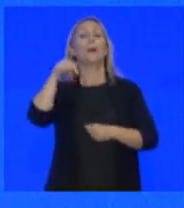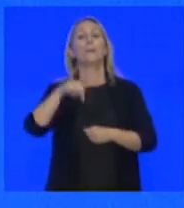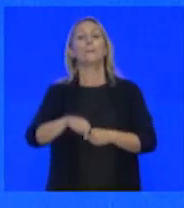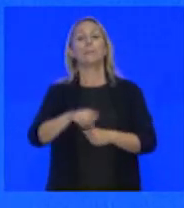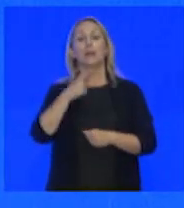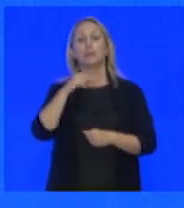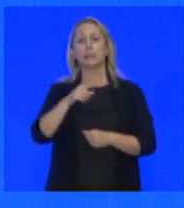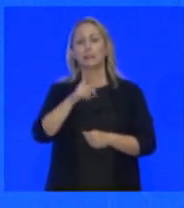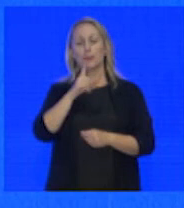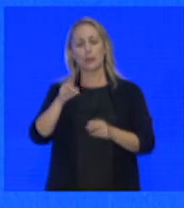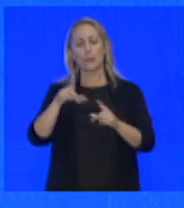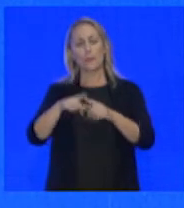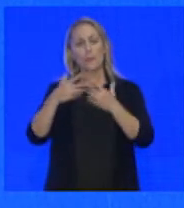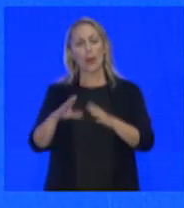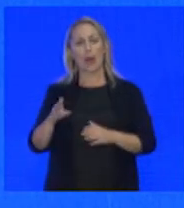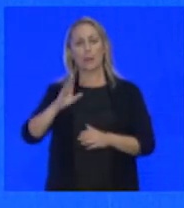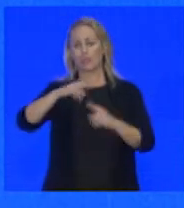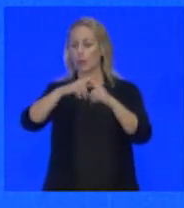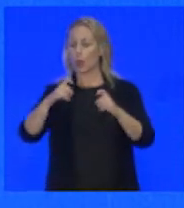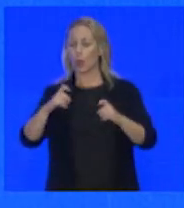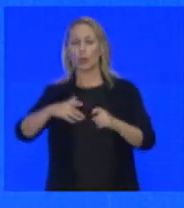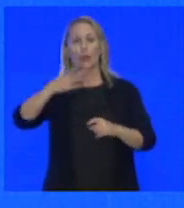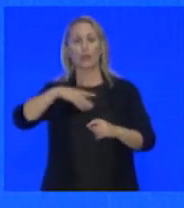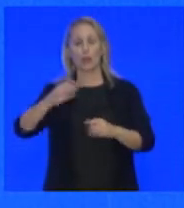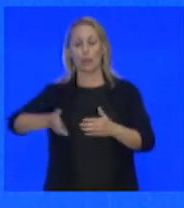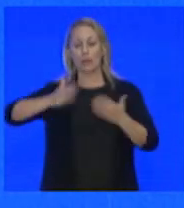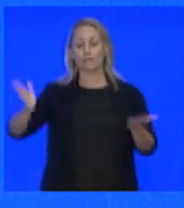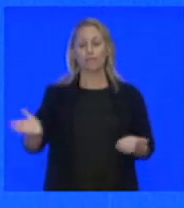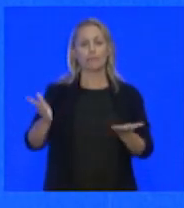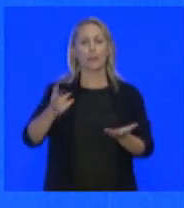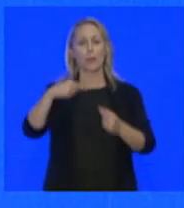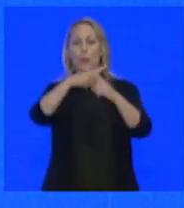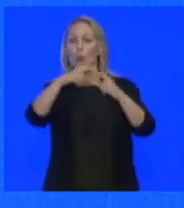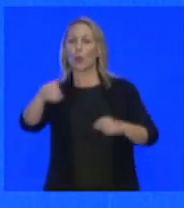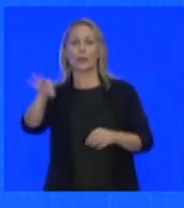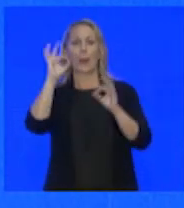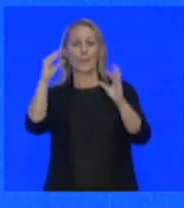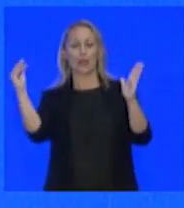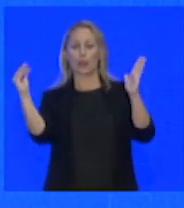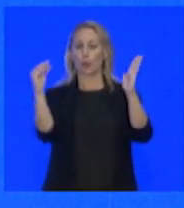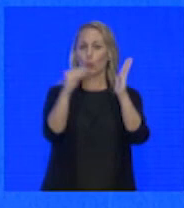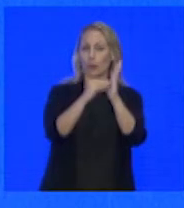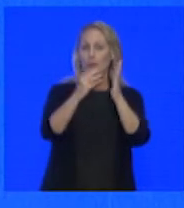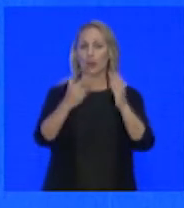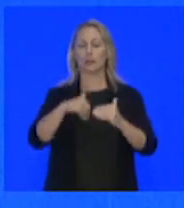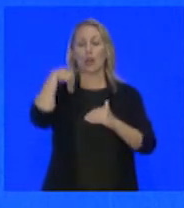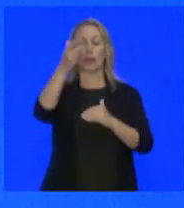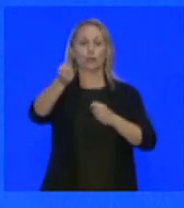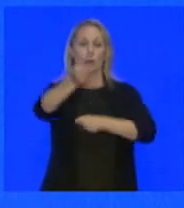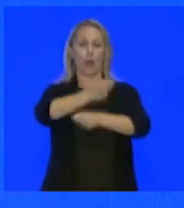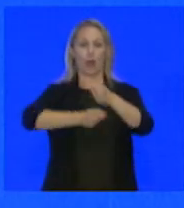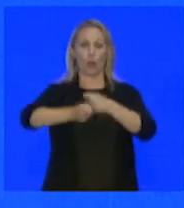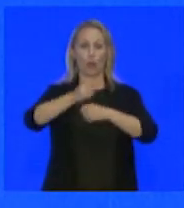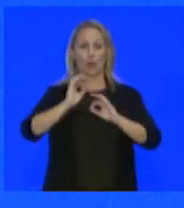Κρήτης. Και θα δώσει νέα όθηση στα προϊόντα της Μακεδονίας στις αγορές του εξωτερικού. Αλλά